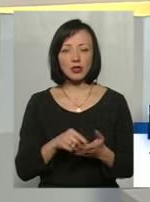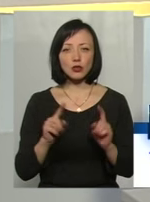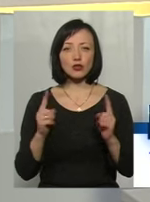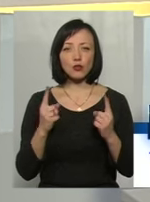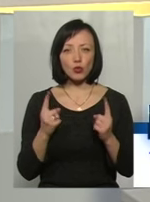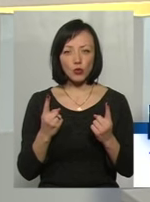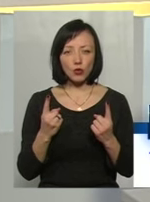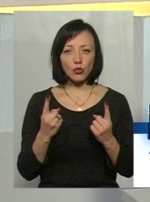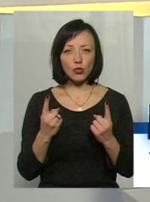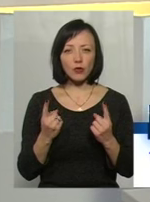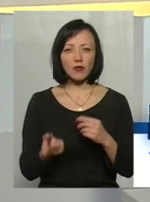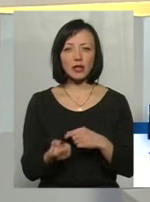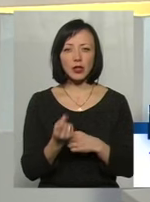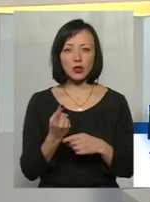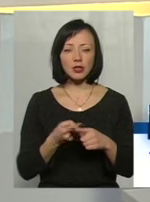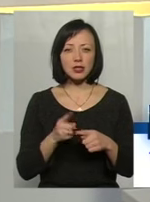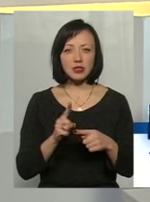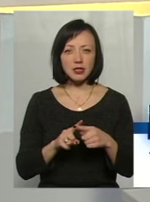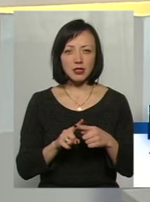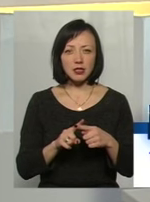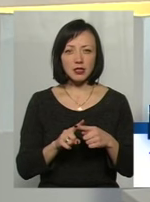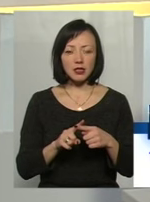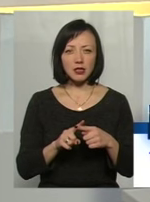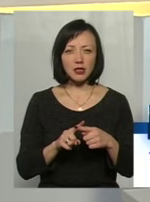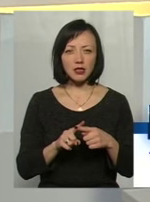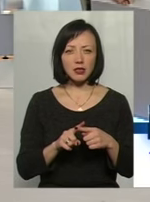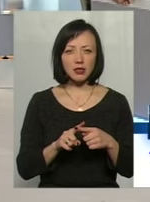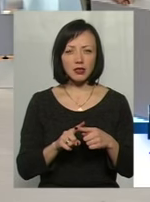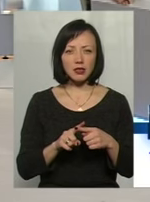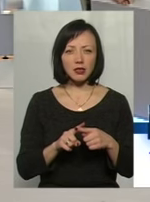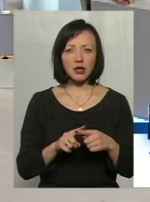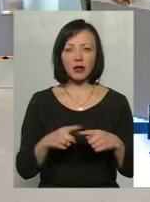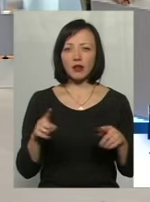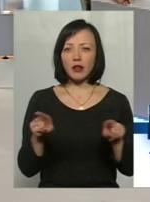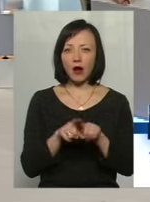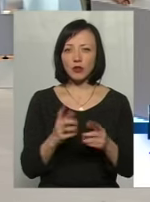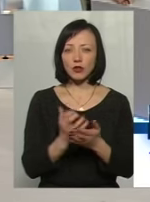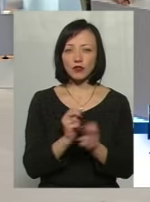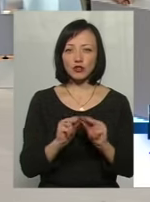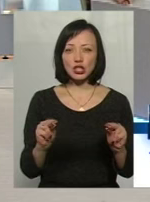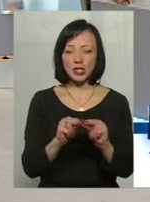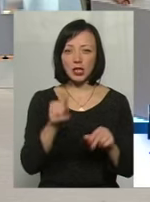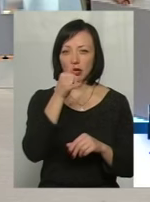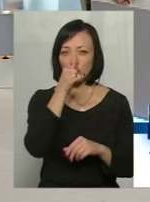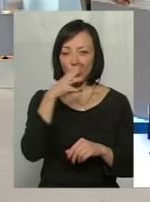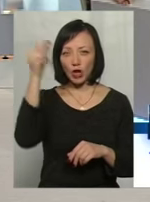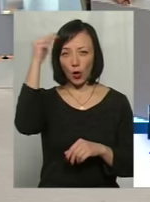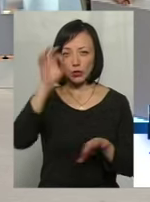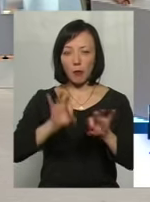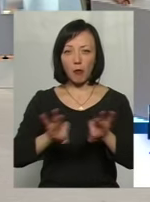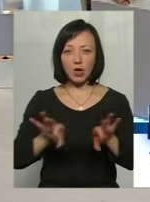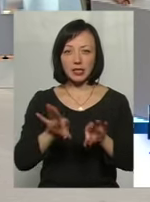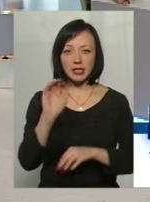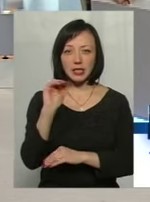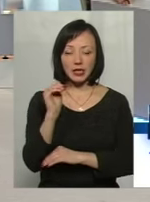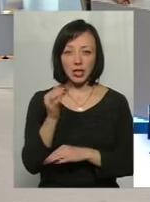чому виникають оці власні навчання? Як це так, що вчитель не може на уроці пояснити, де